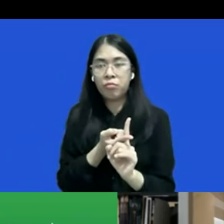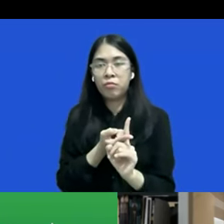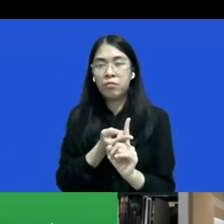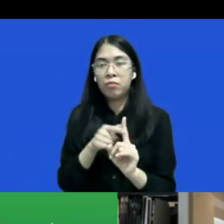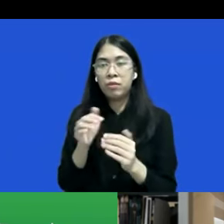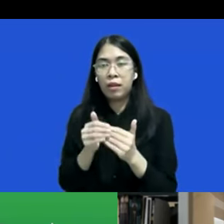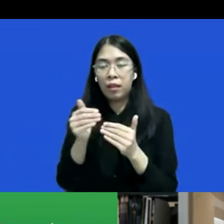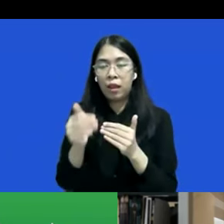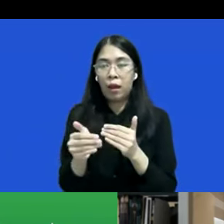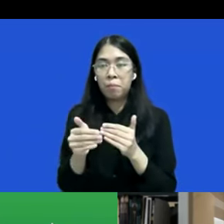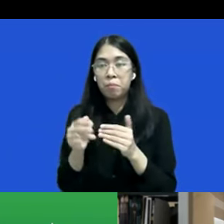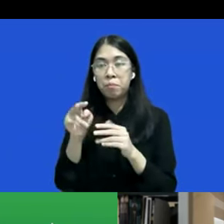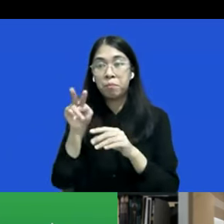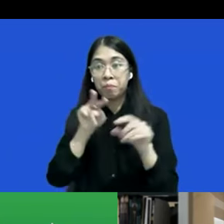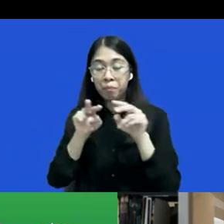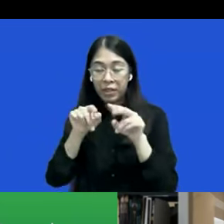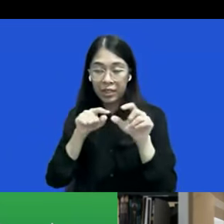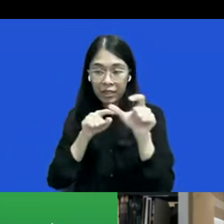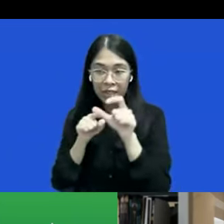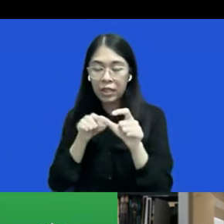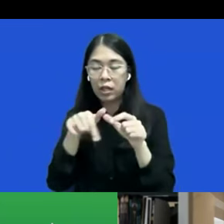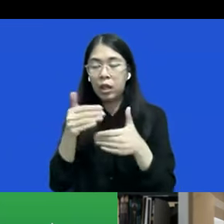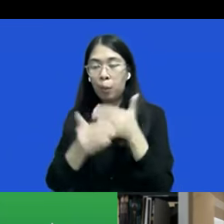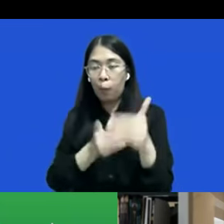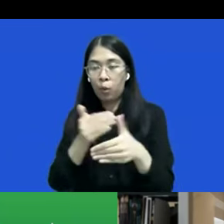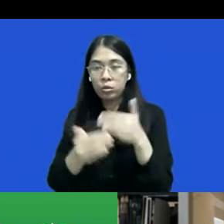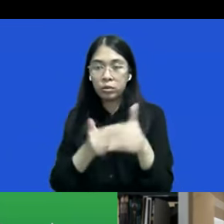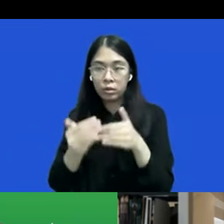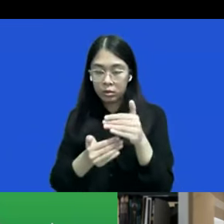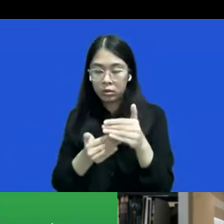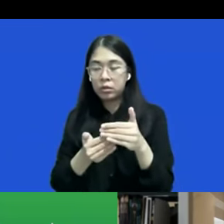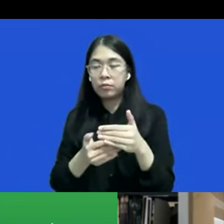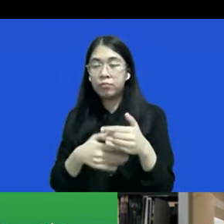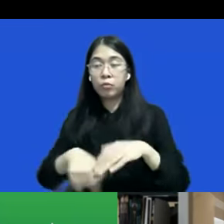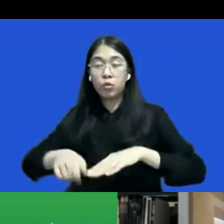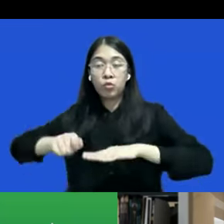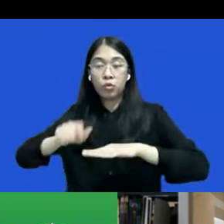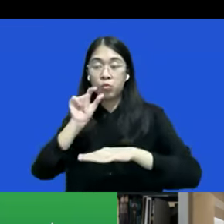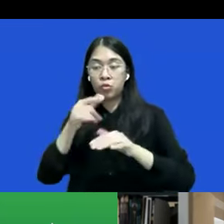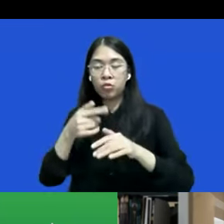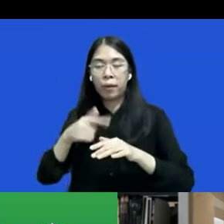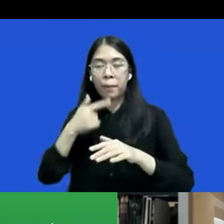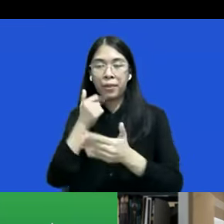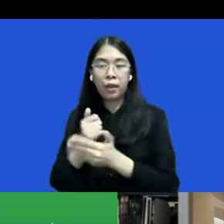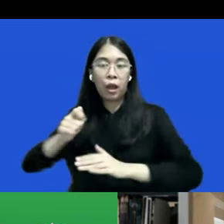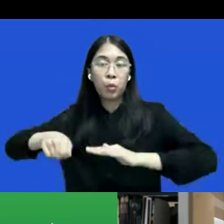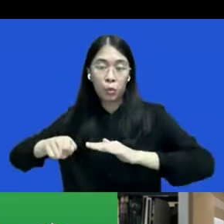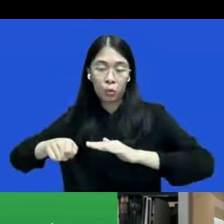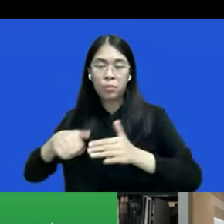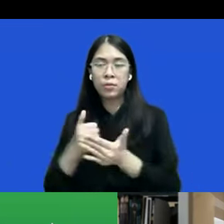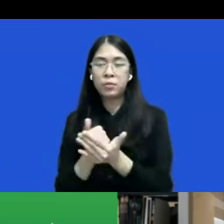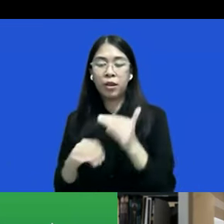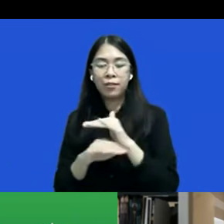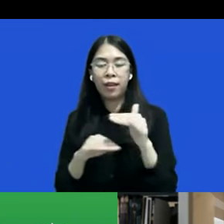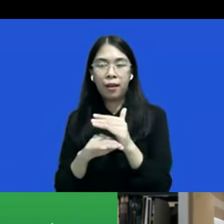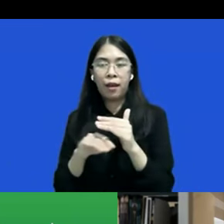tahap penyidikan dalam kaitannya dengan proses apa namanya penegakan hukum untuk kepentingan hukum, tentu standarnya harus